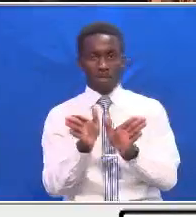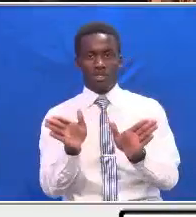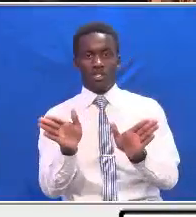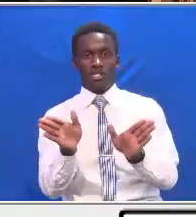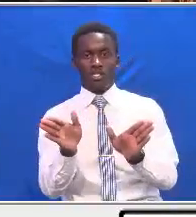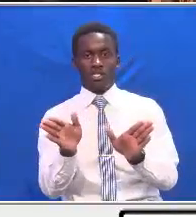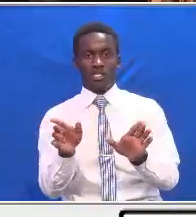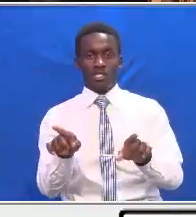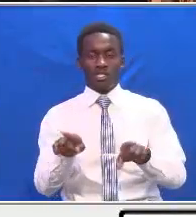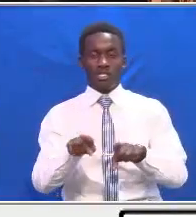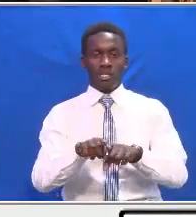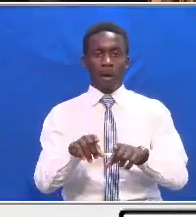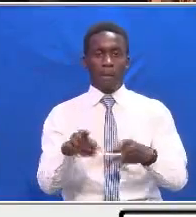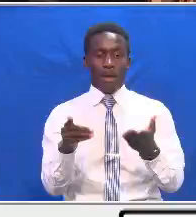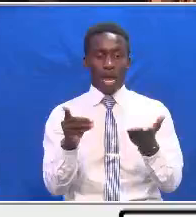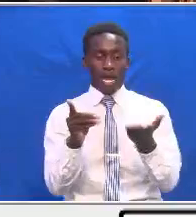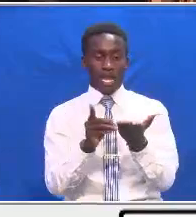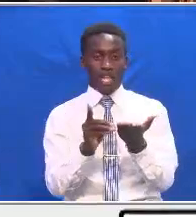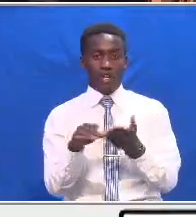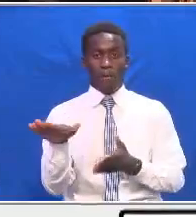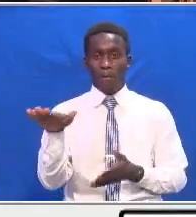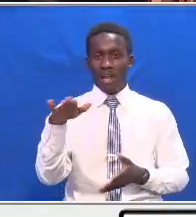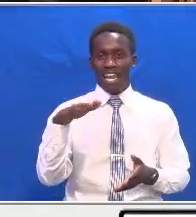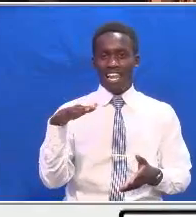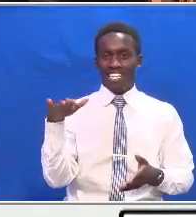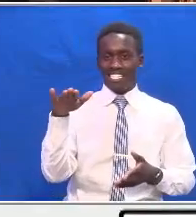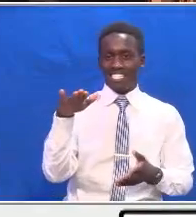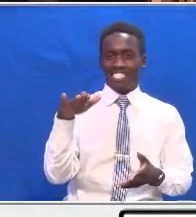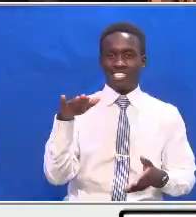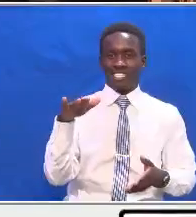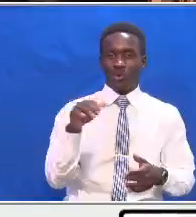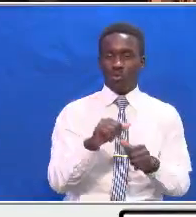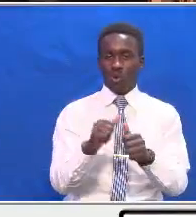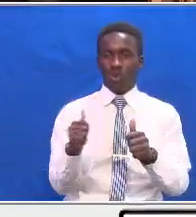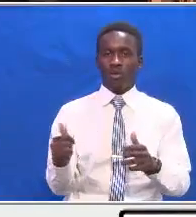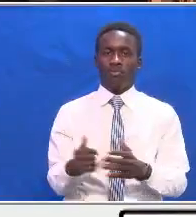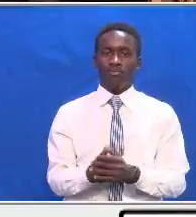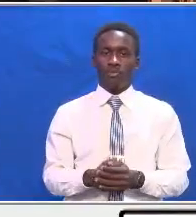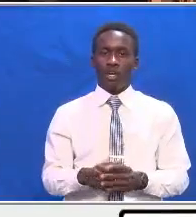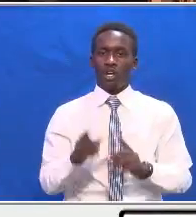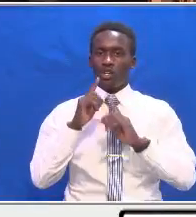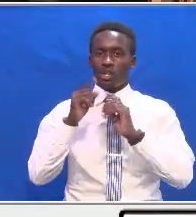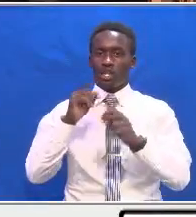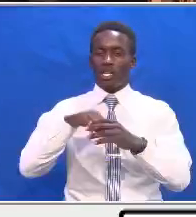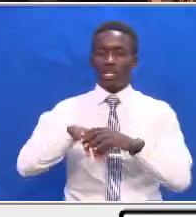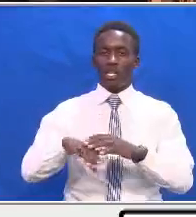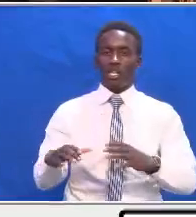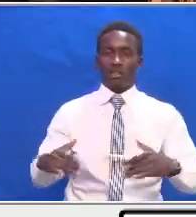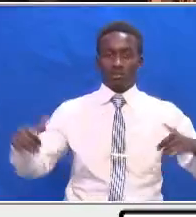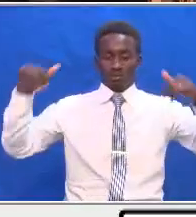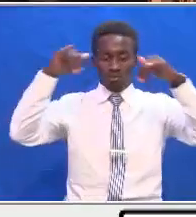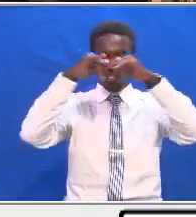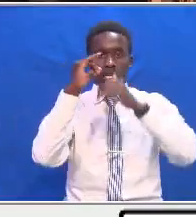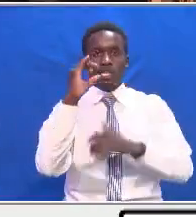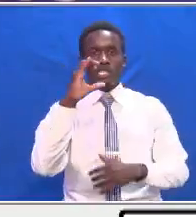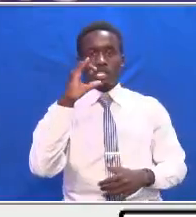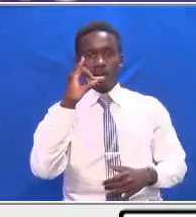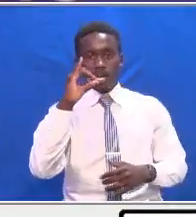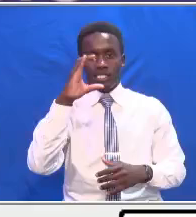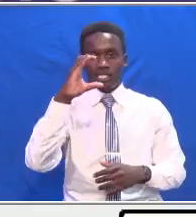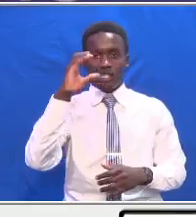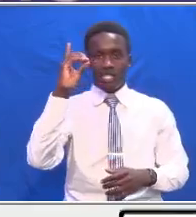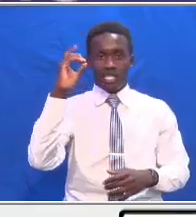ya kidijitali ipasavyo. Na akizungumza kwenye kongamano la ICDL ni